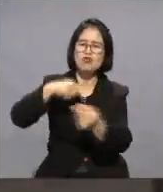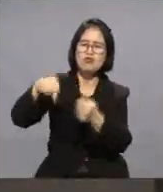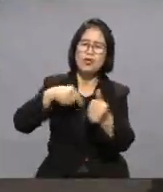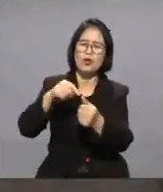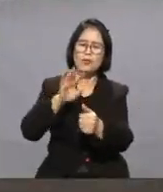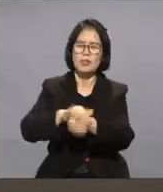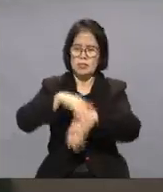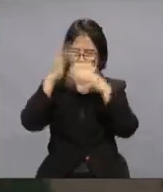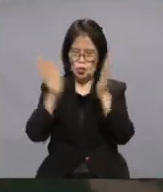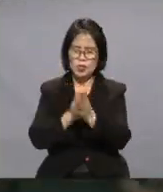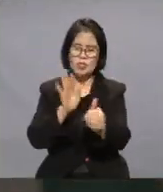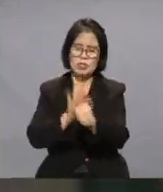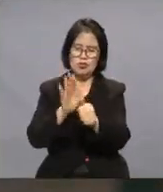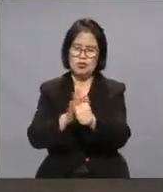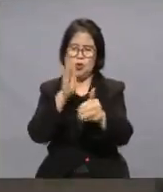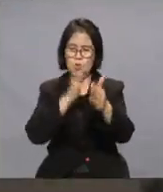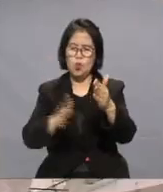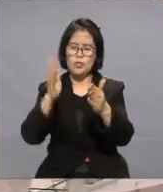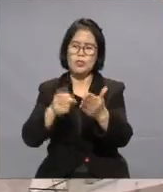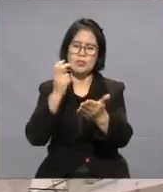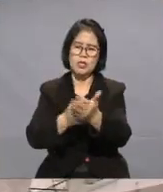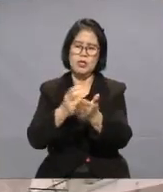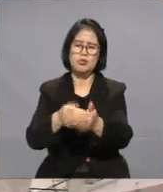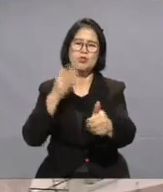지원해주는 공영제 도입을 요구하고 있습니다.